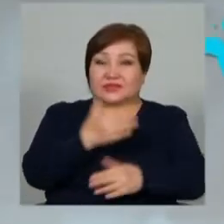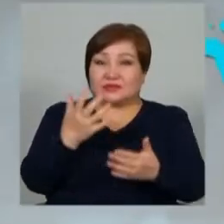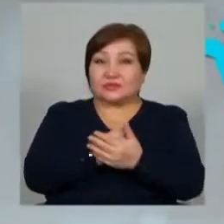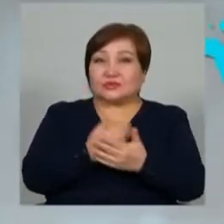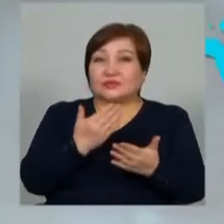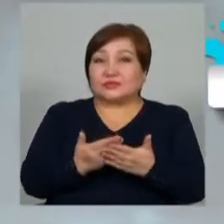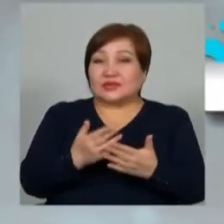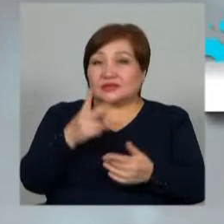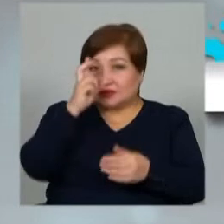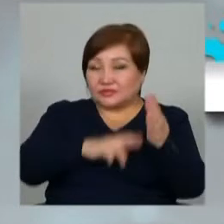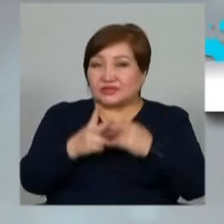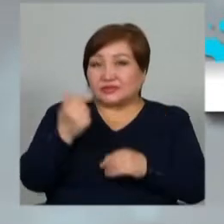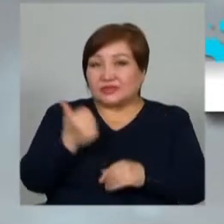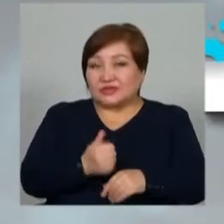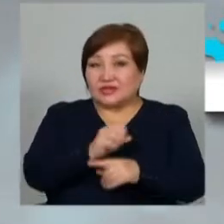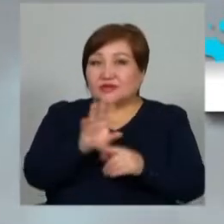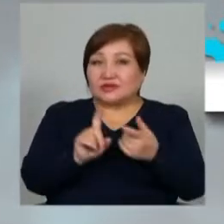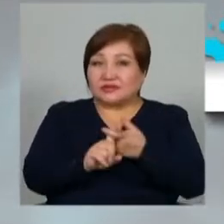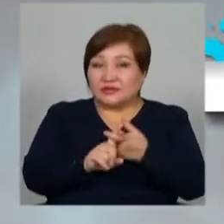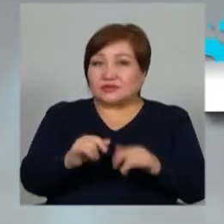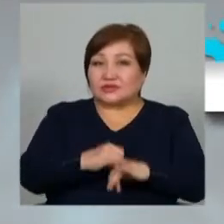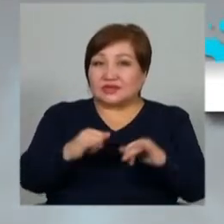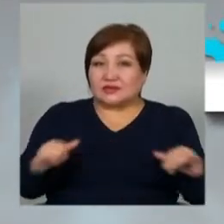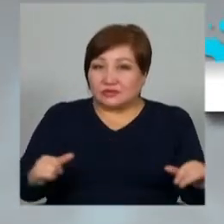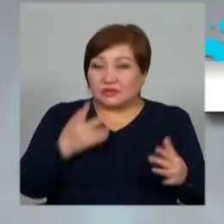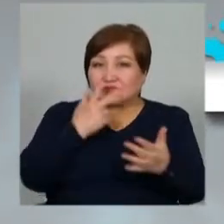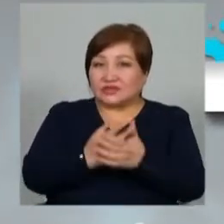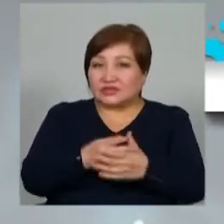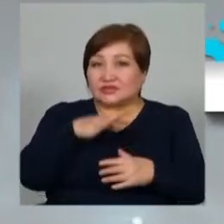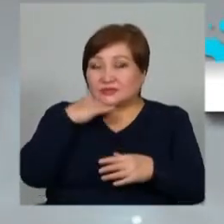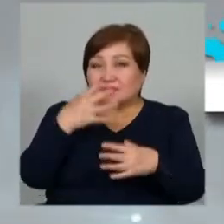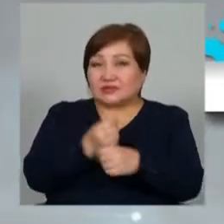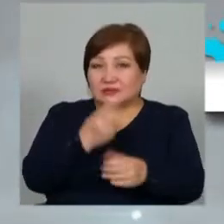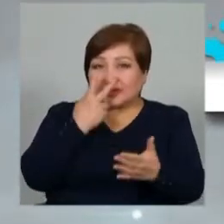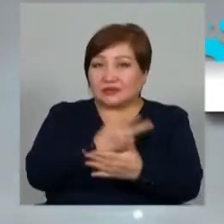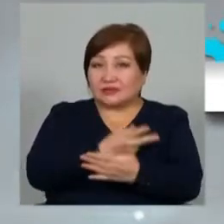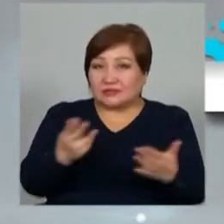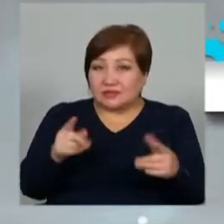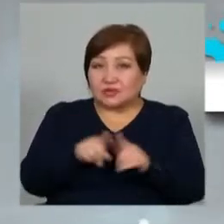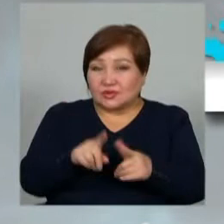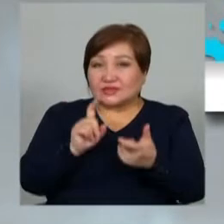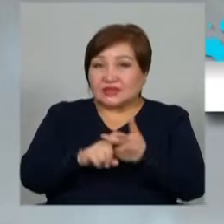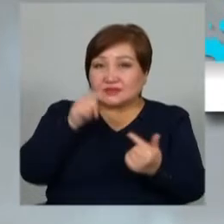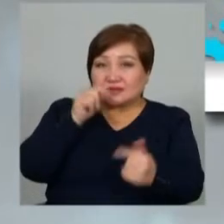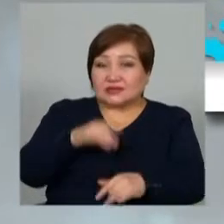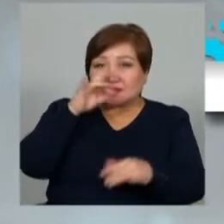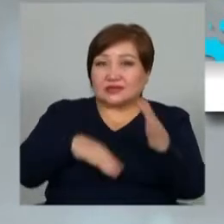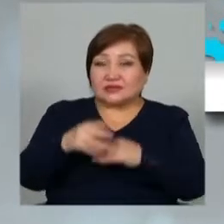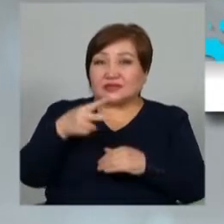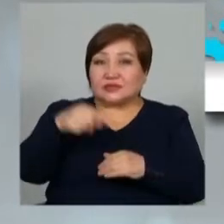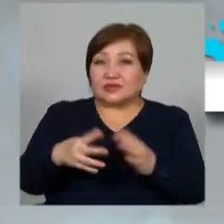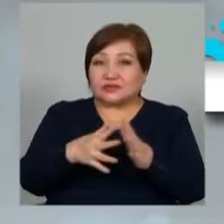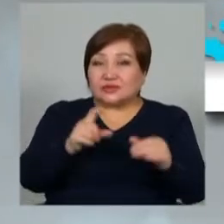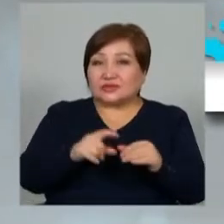елімізде 2 аптадан бері коронавирус инфекциясының таралу көрсеткіші едәуір азайғаны байқалады. Соңғы мәліметке сәйкес Қазақстанда 2000-ға жуық азамат